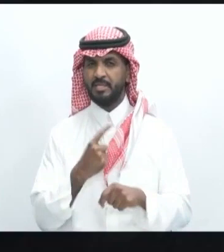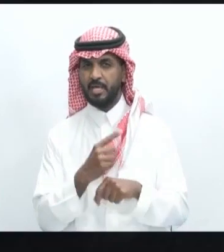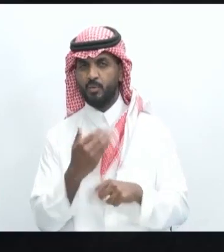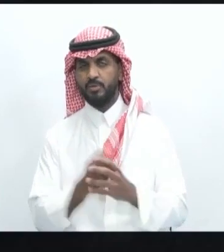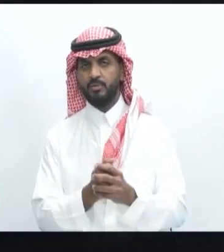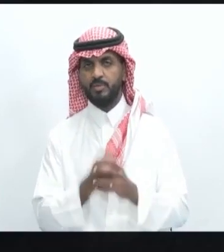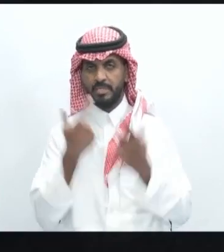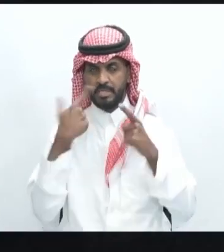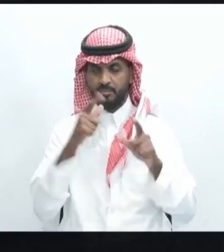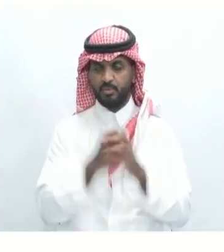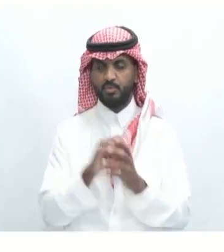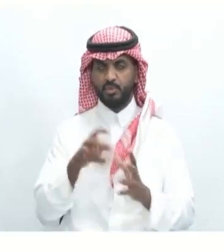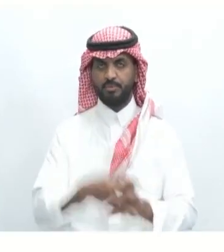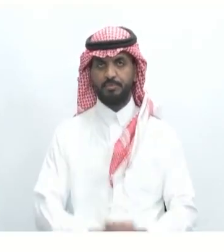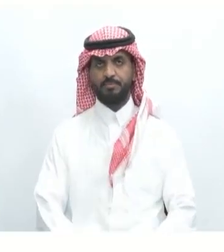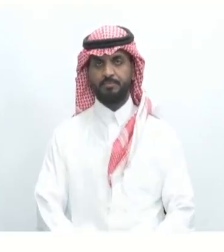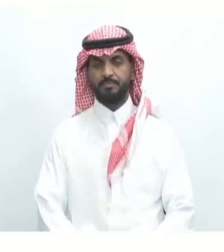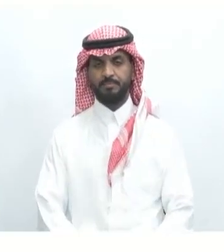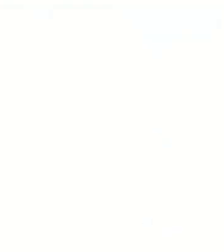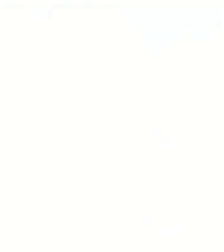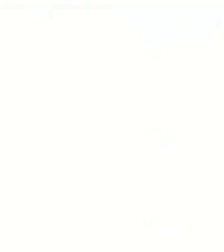ثم استعرض معكم الاجابه